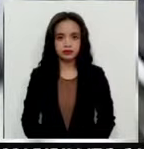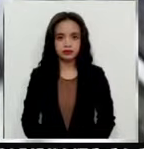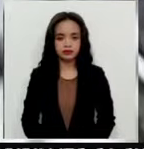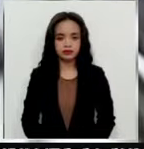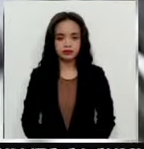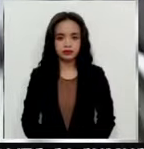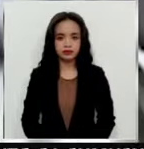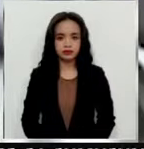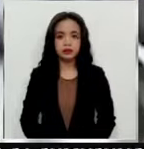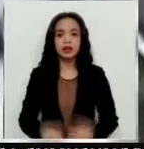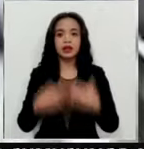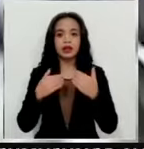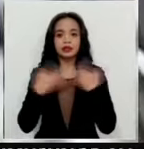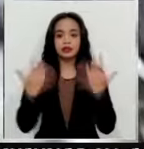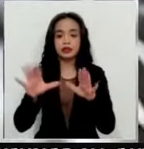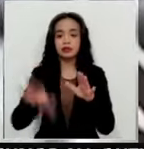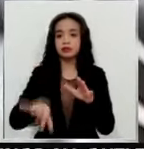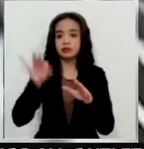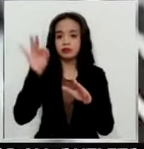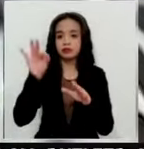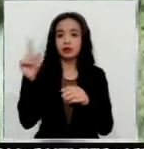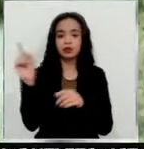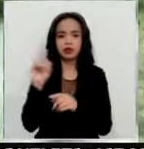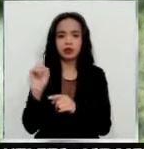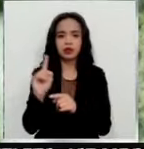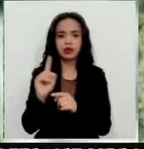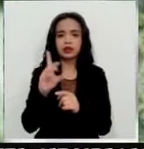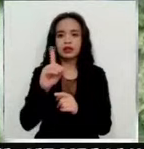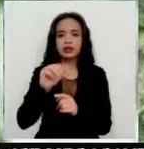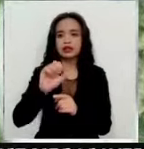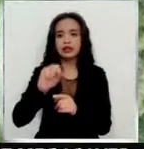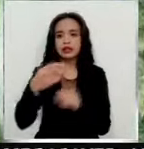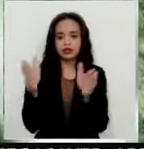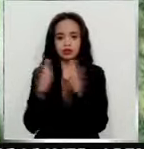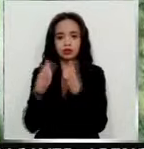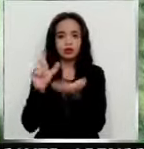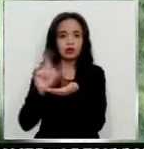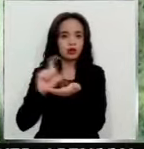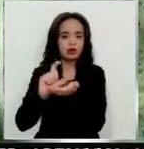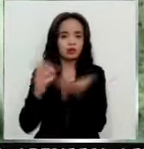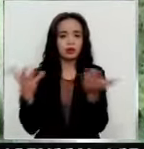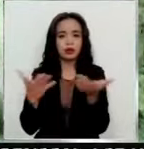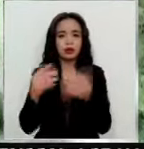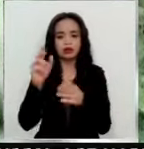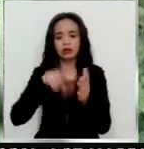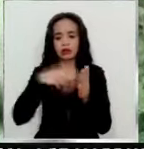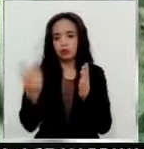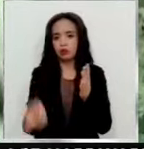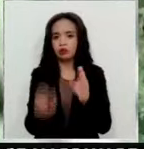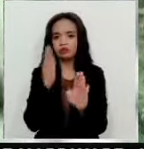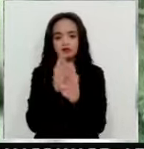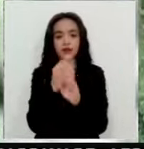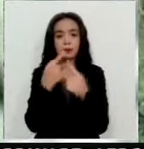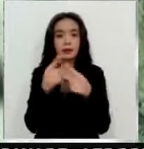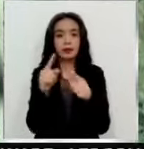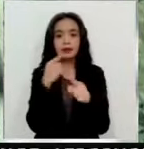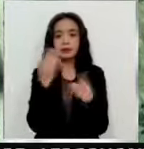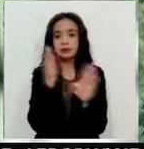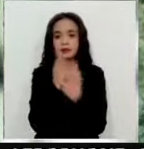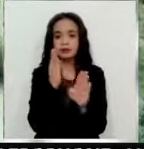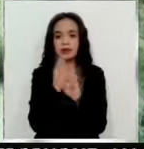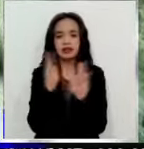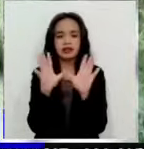Narecover na ng Vilacar Transit Incorporated ang dashcam ng bus na nahulog sa bangin sa Hamtik, Antique. Pero ayon sa bus company, wasak na ito at hindi